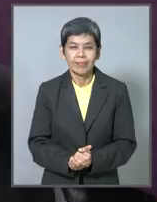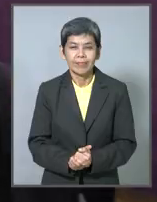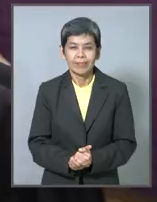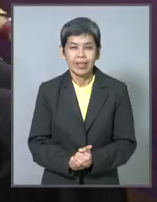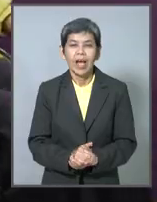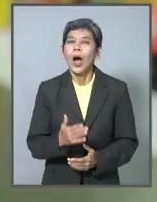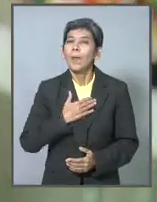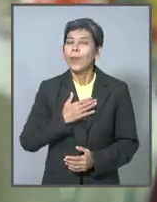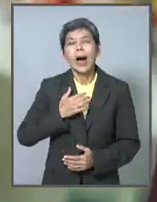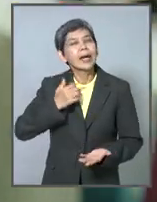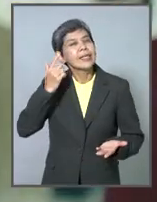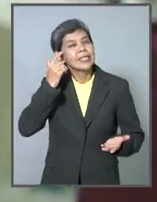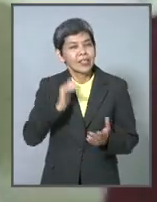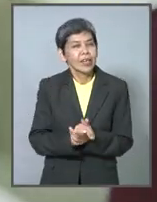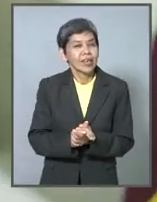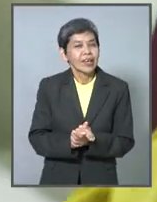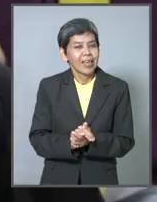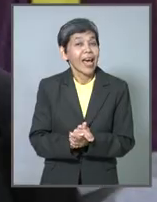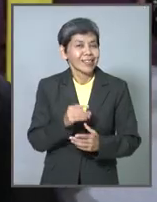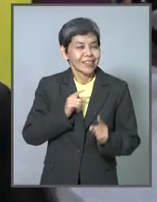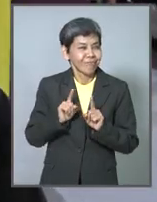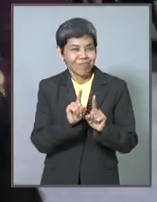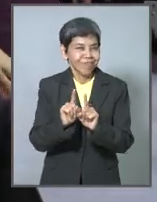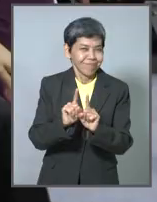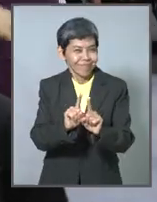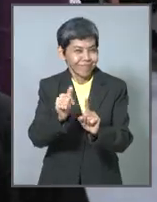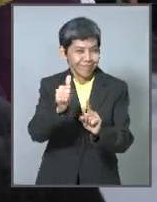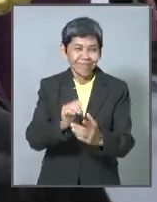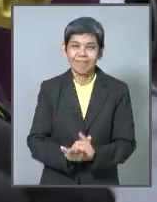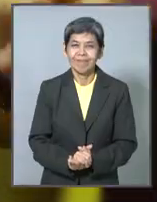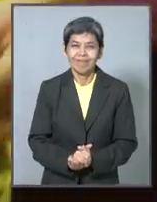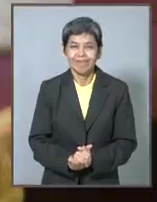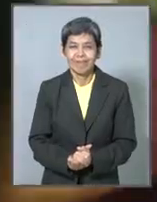วันนี้ผมกับพี่หญิงก็น่าจะเป็นผู้ขาเดินงานวันนี้แล้วล่ะ